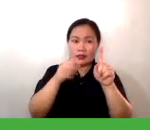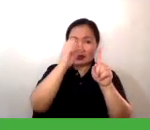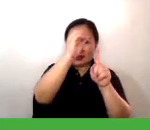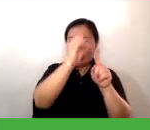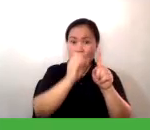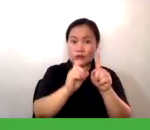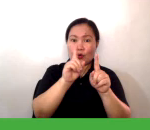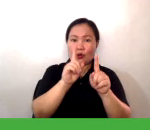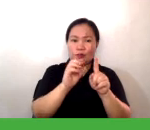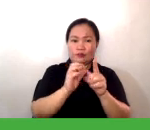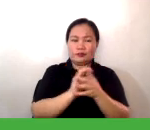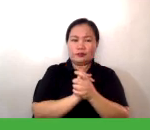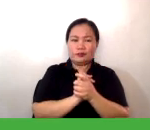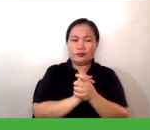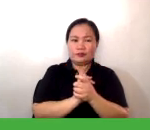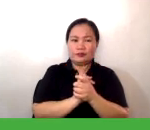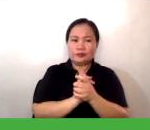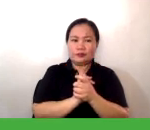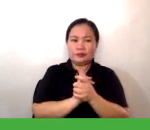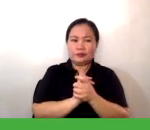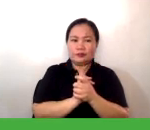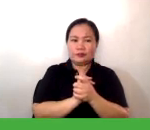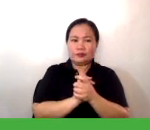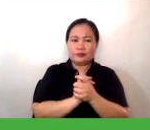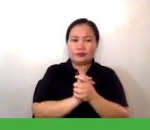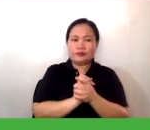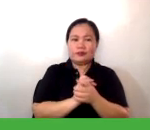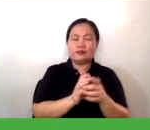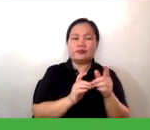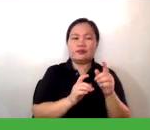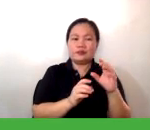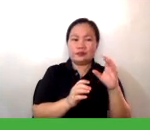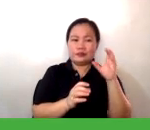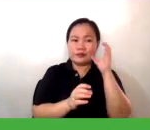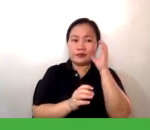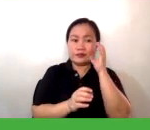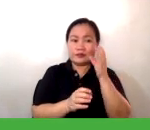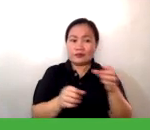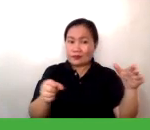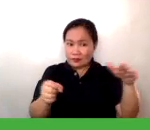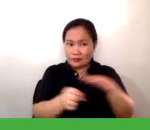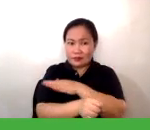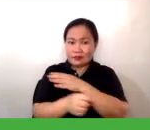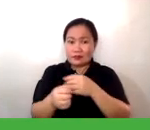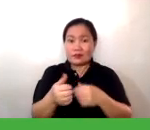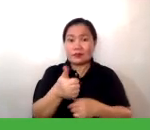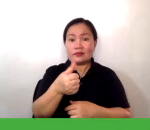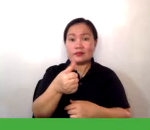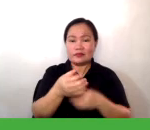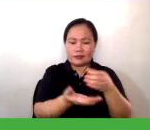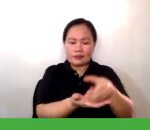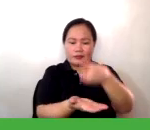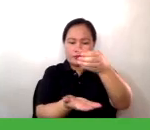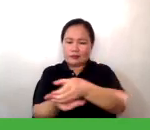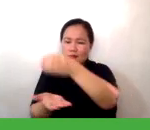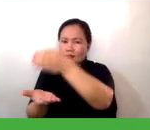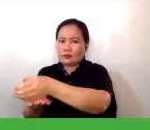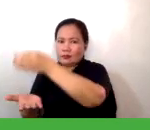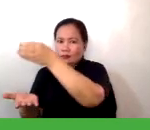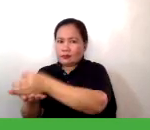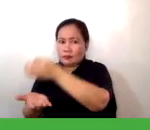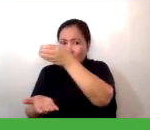Okay, so therefore, Kara can fill 10 glasses with 200 ml of juice. So,